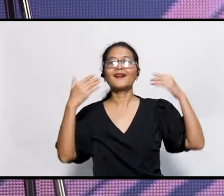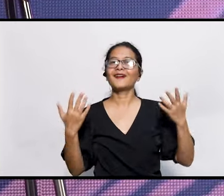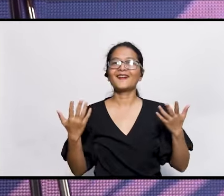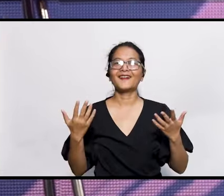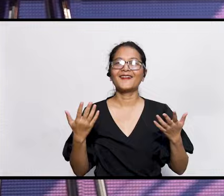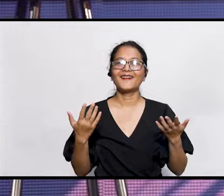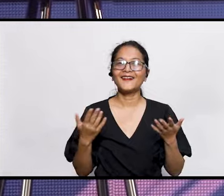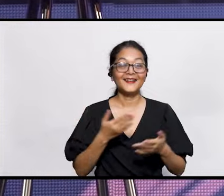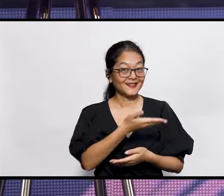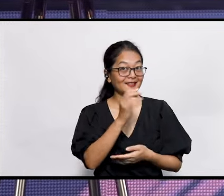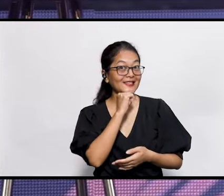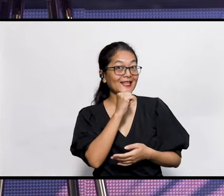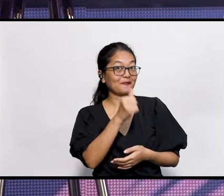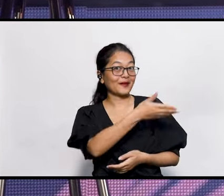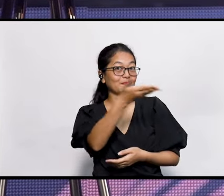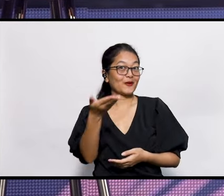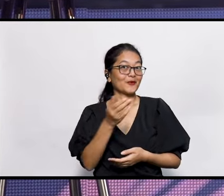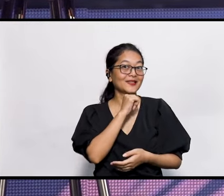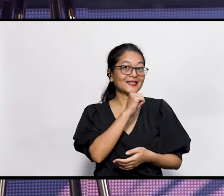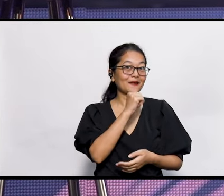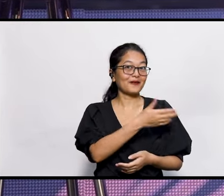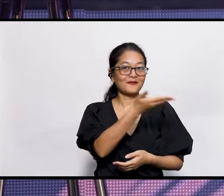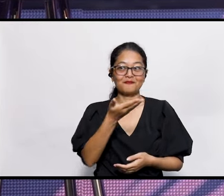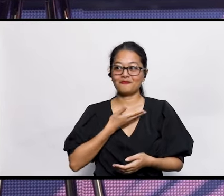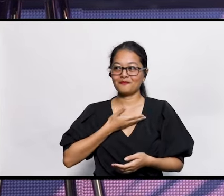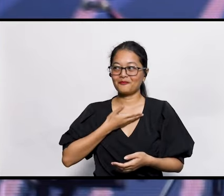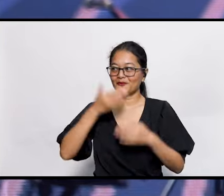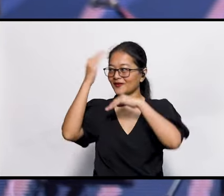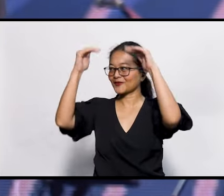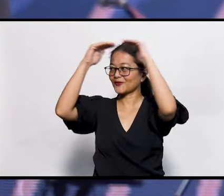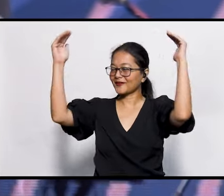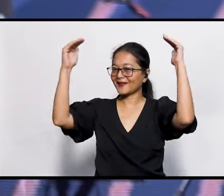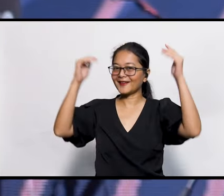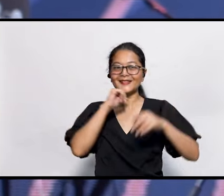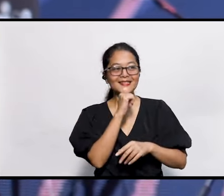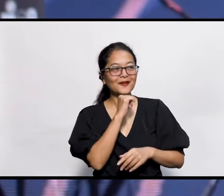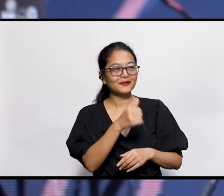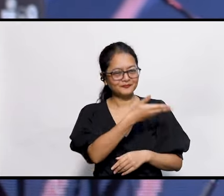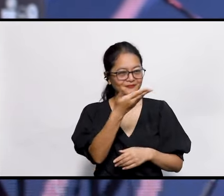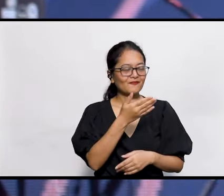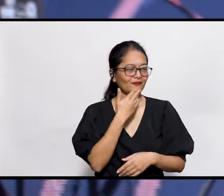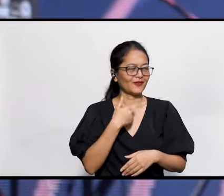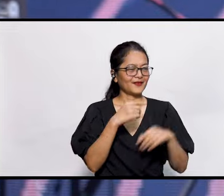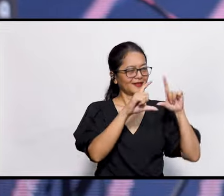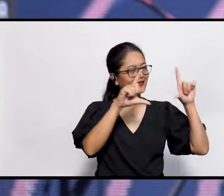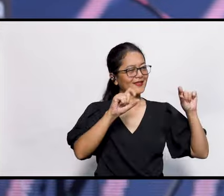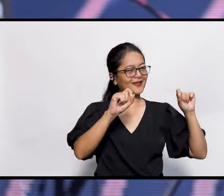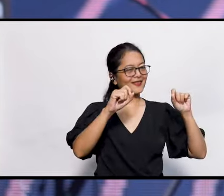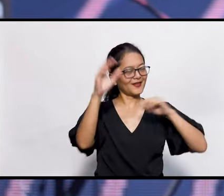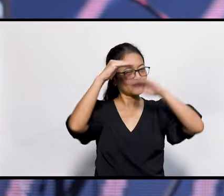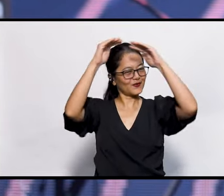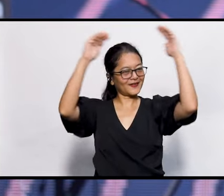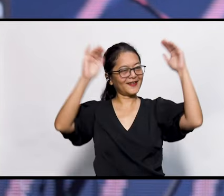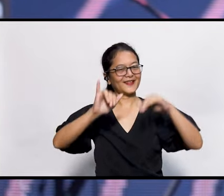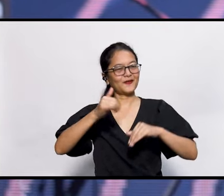I do understand not now Berapa banyak tahu destinasi Anda surga you punya tiket ke surga angkat tangan